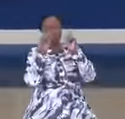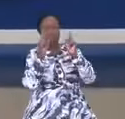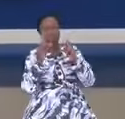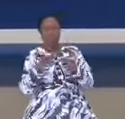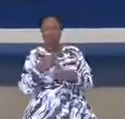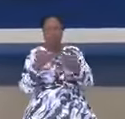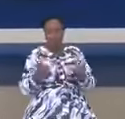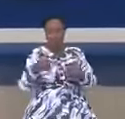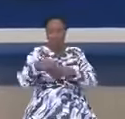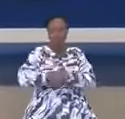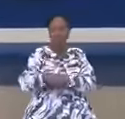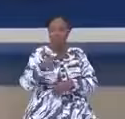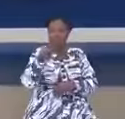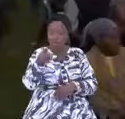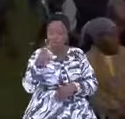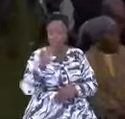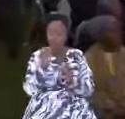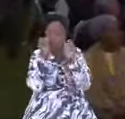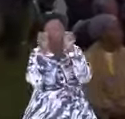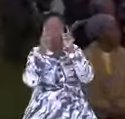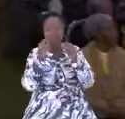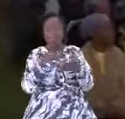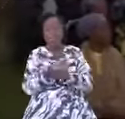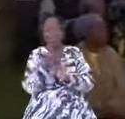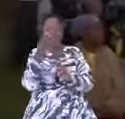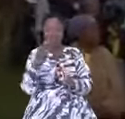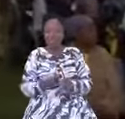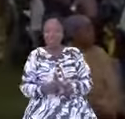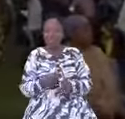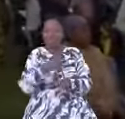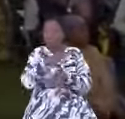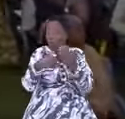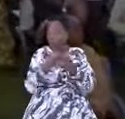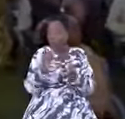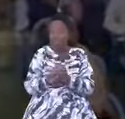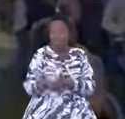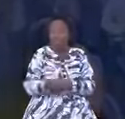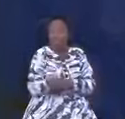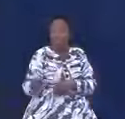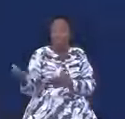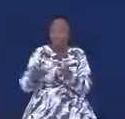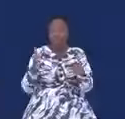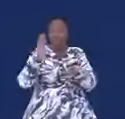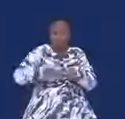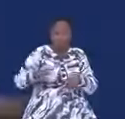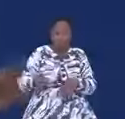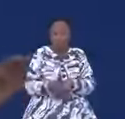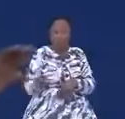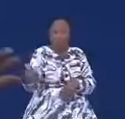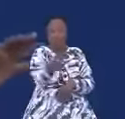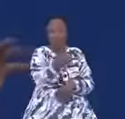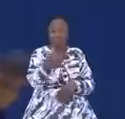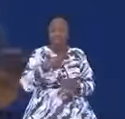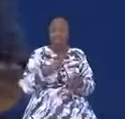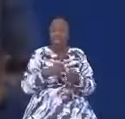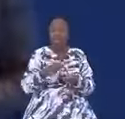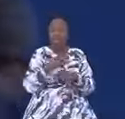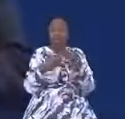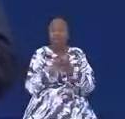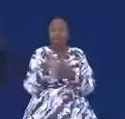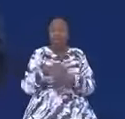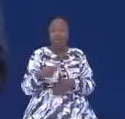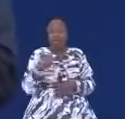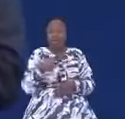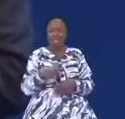réveiller tous ceux qui se sont attirés sur eux mêmes les choses qu'ils ont eu à dix et qui les ont